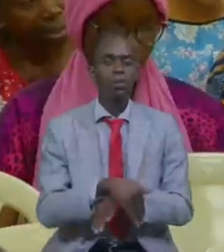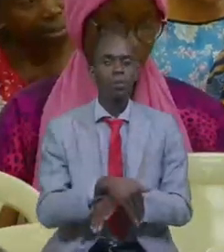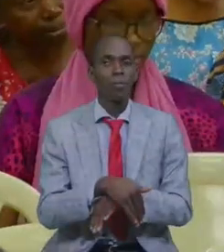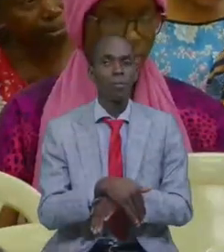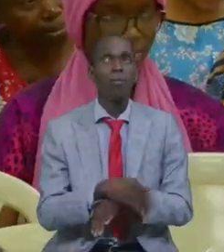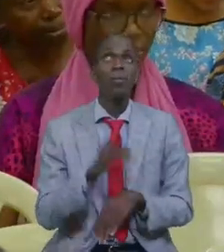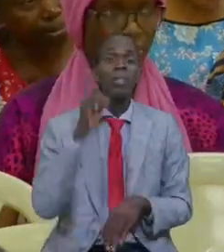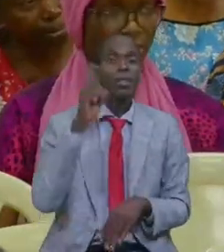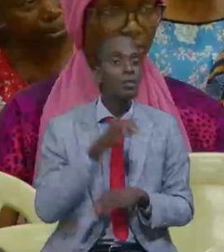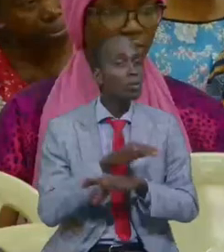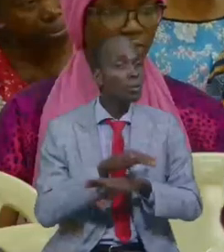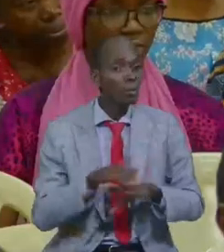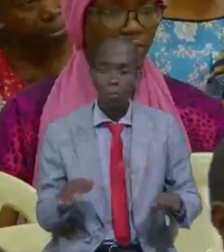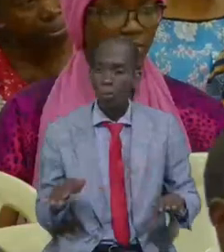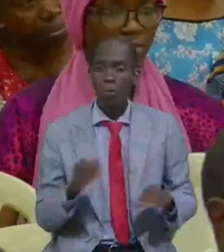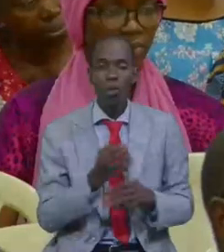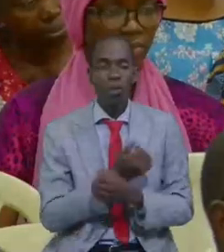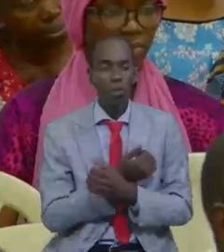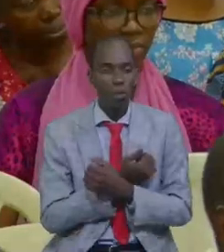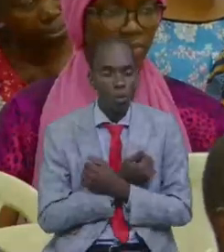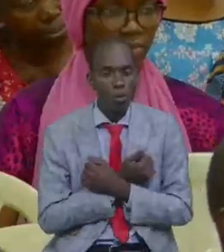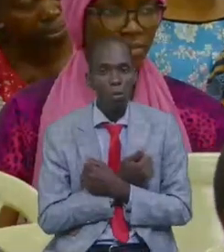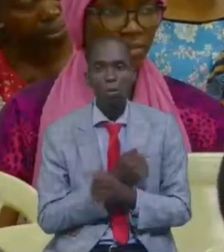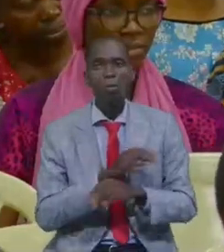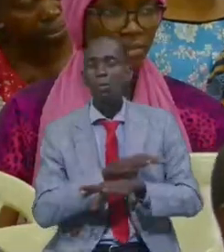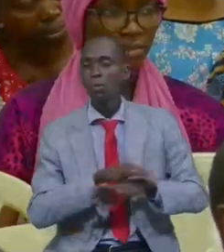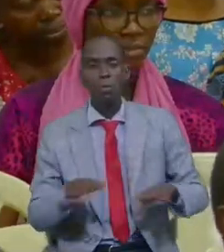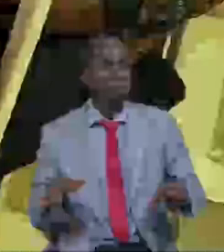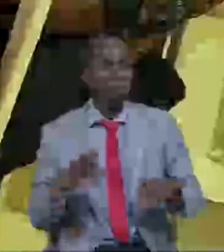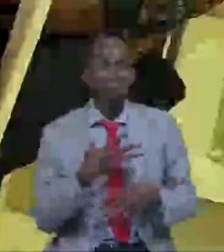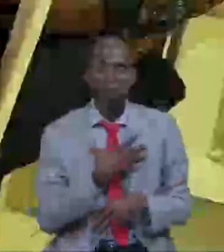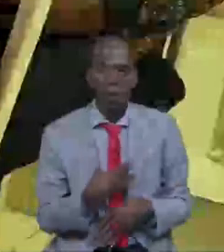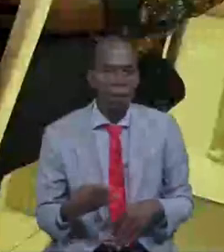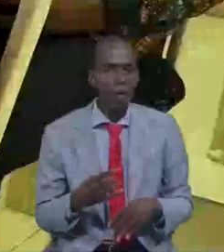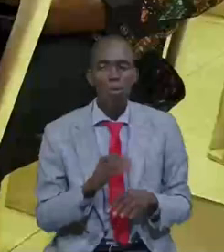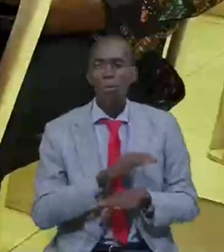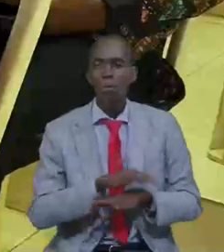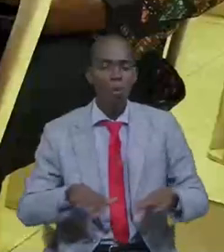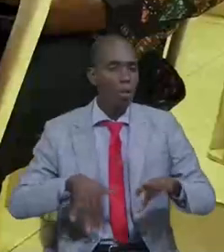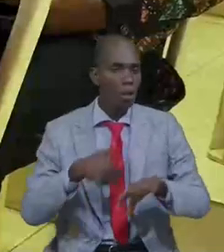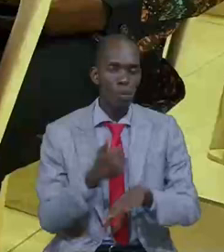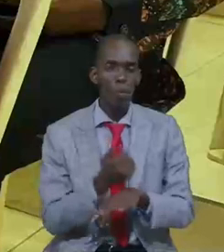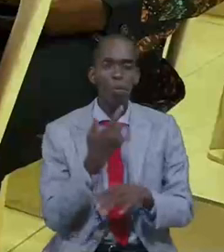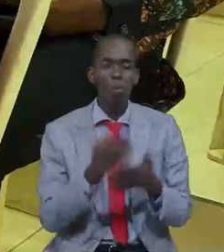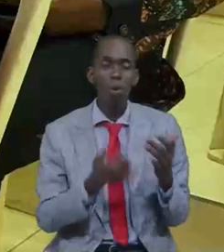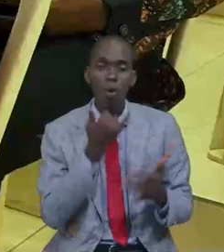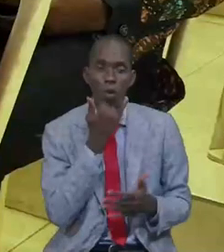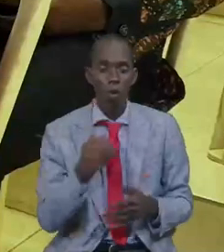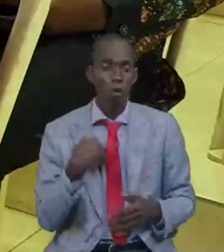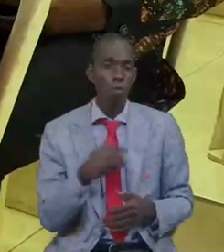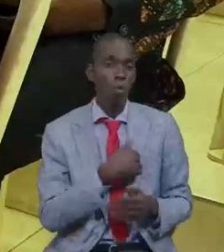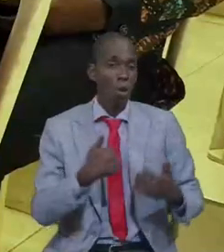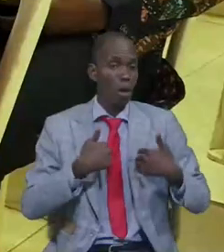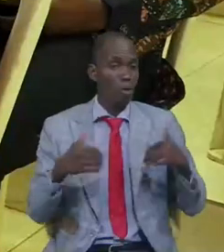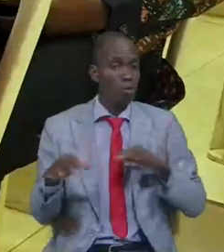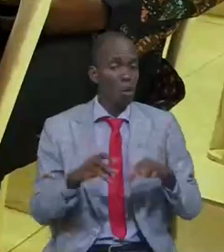Il n'aime pas. Il n'apprécie pas, il n'approuve pas ce que nous avons fait, mais il dit